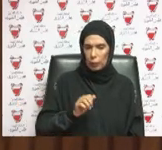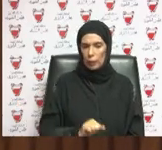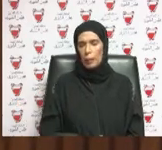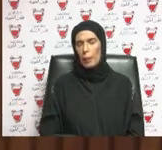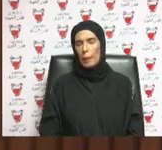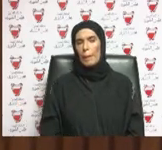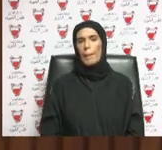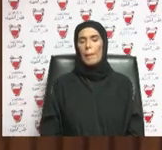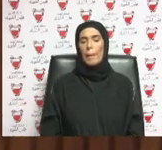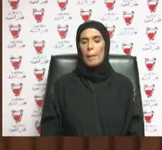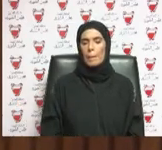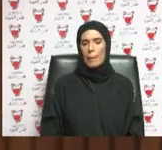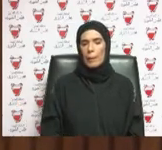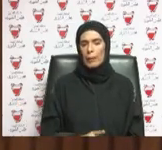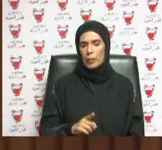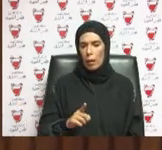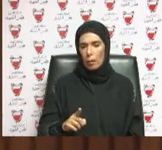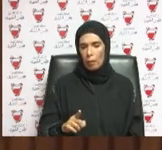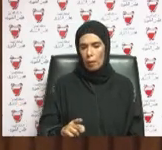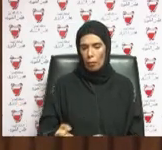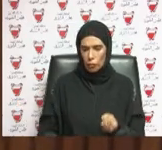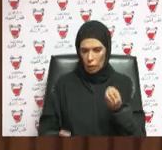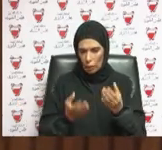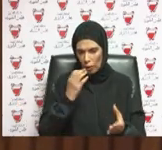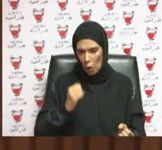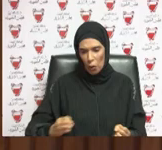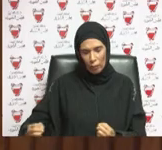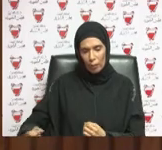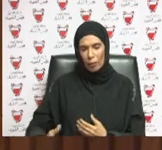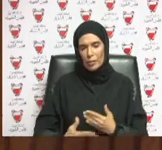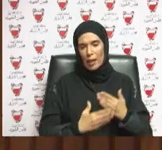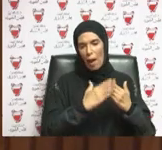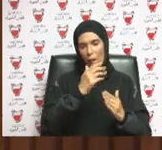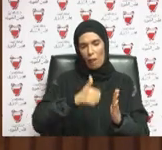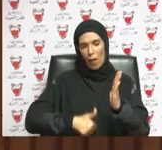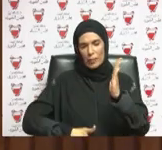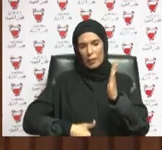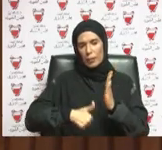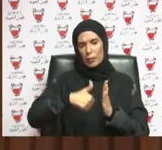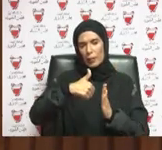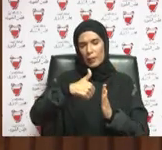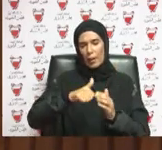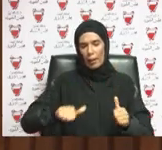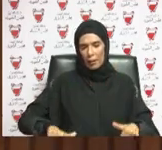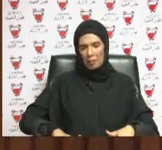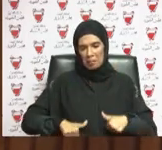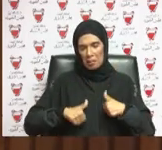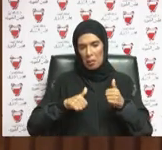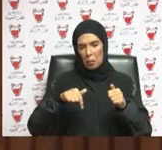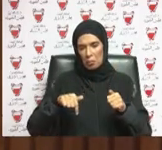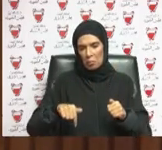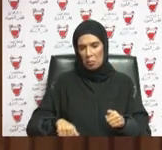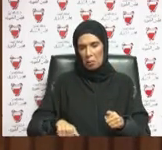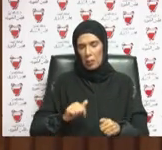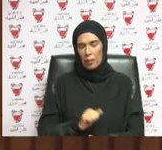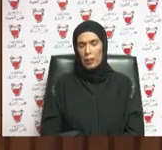القيامة، فمن زحزح عن النار وأدخل الجنة فقد فاز، وما الحياة الدنيا إلا متاع